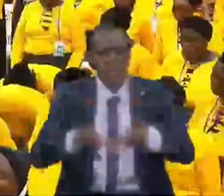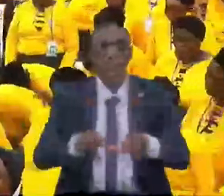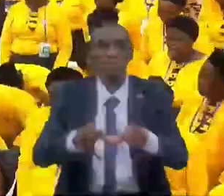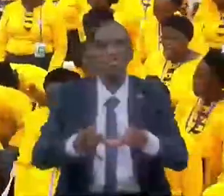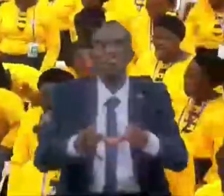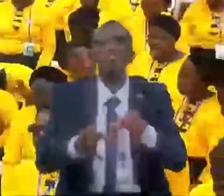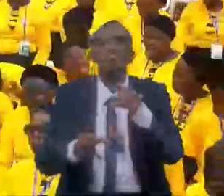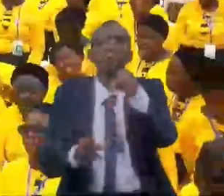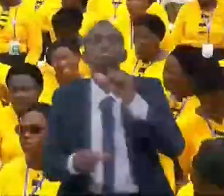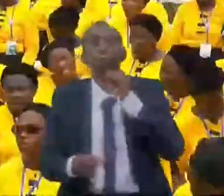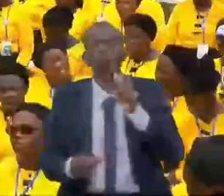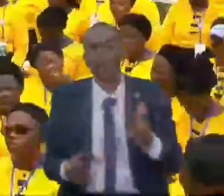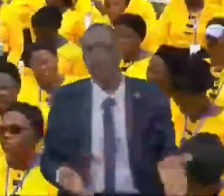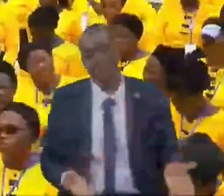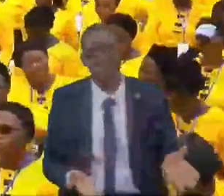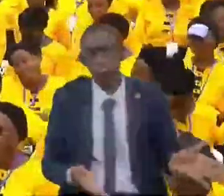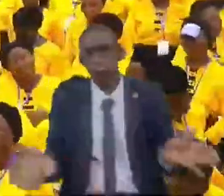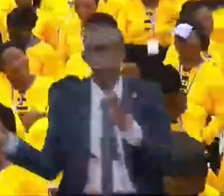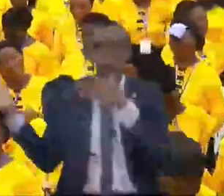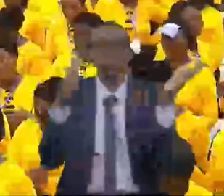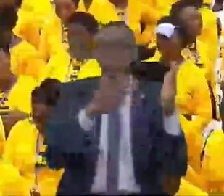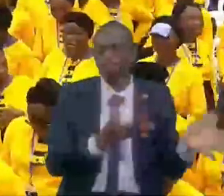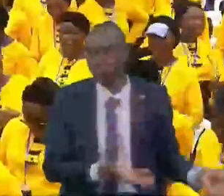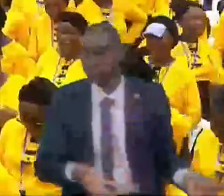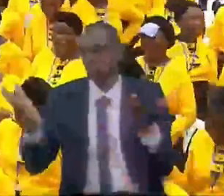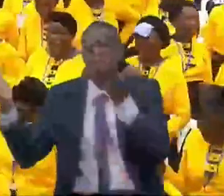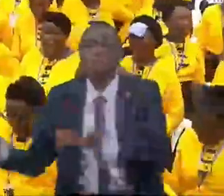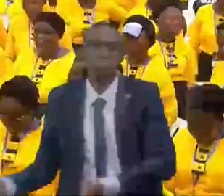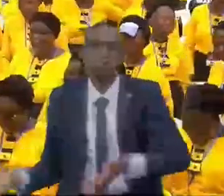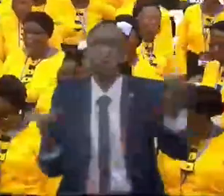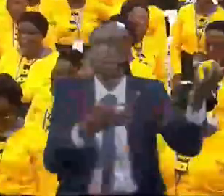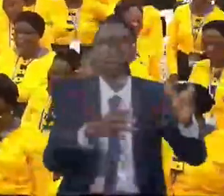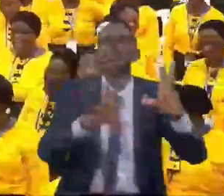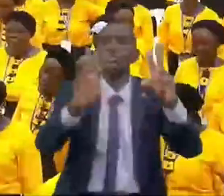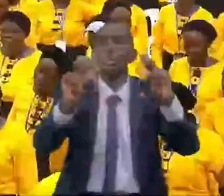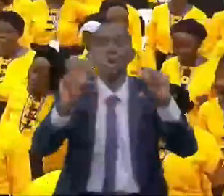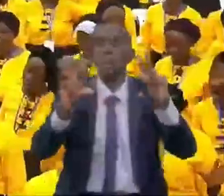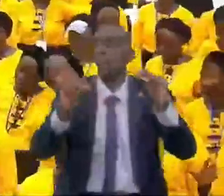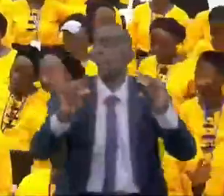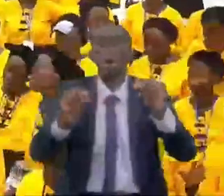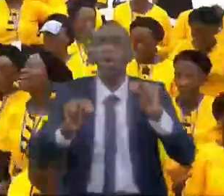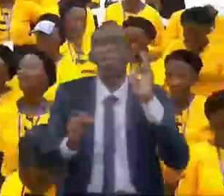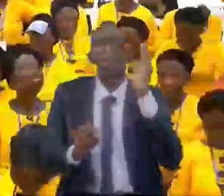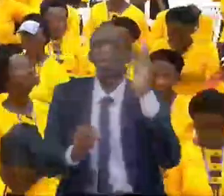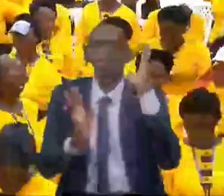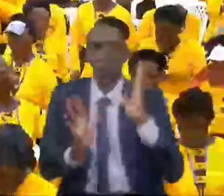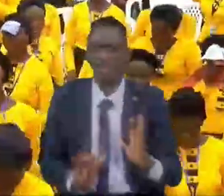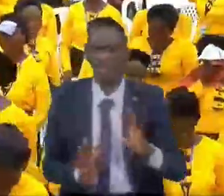Tu n'es pas, tu te laisses pas emporter par le vent par-ci par-là. Prédicateur, tiens.